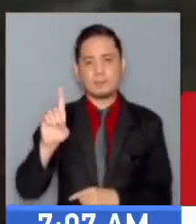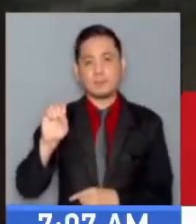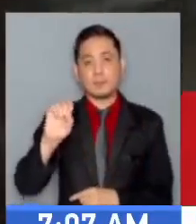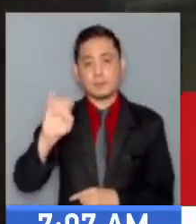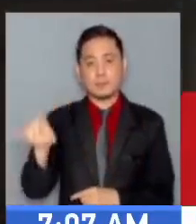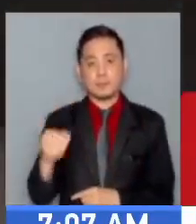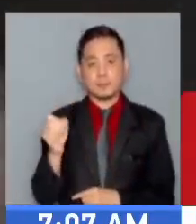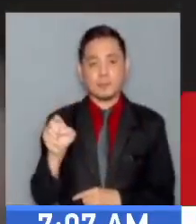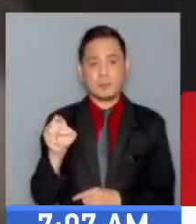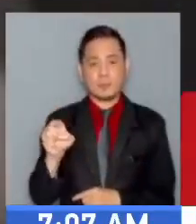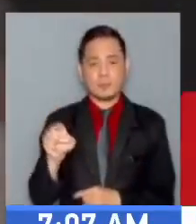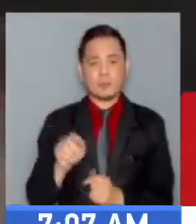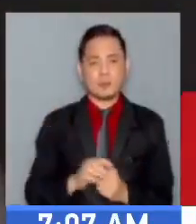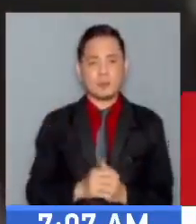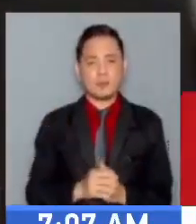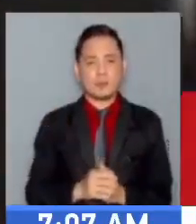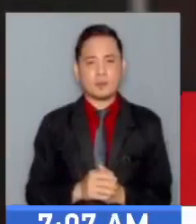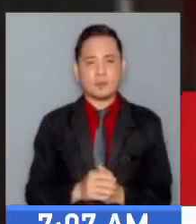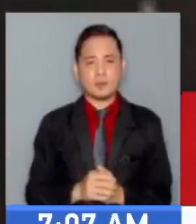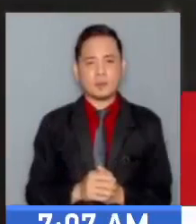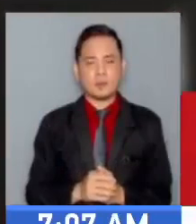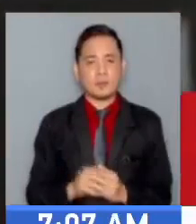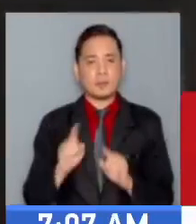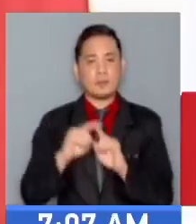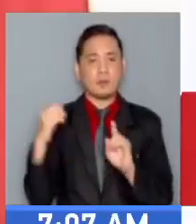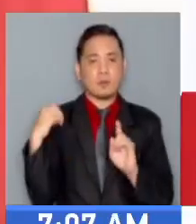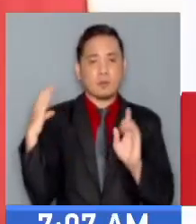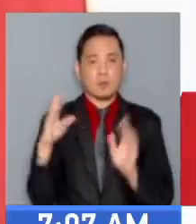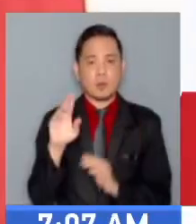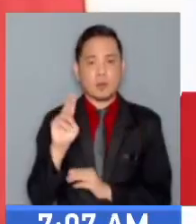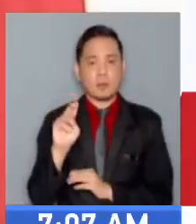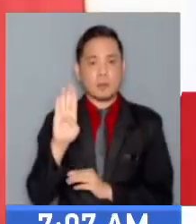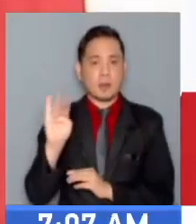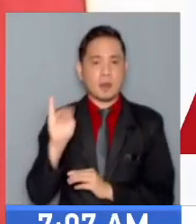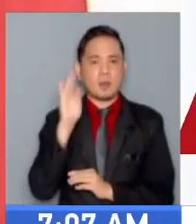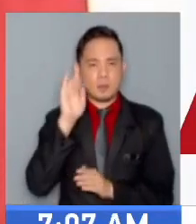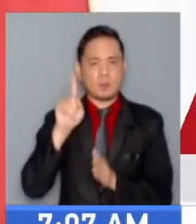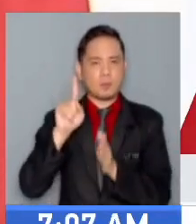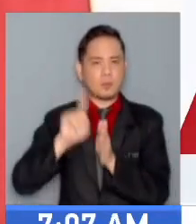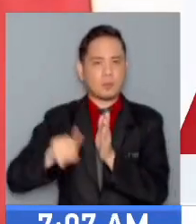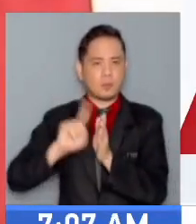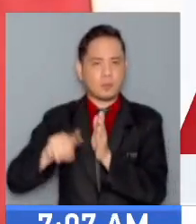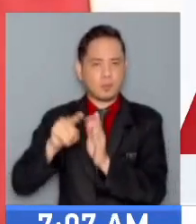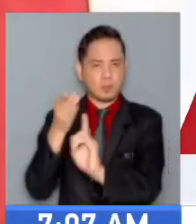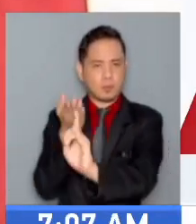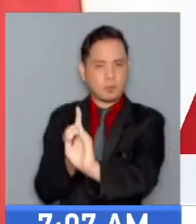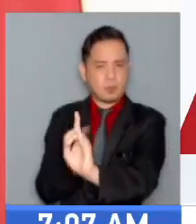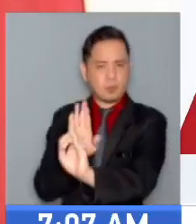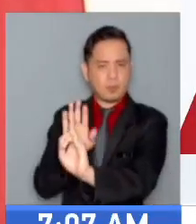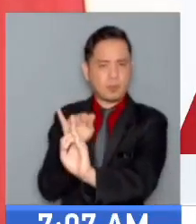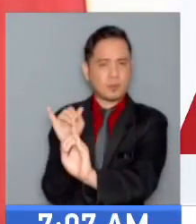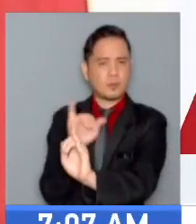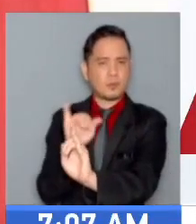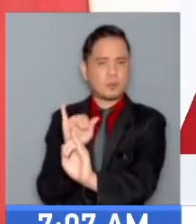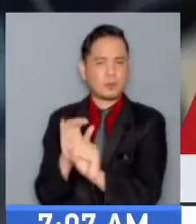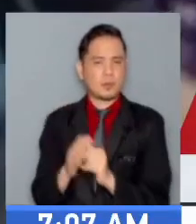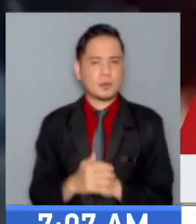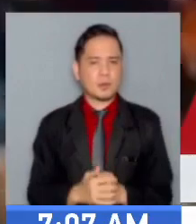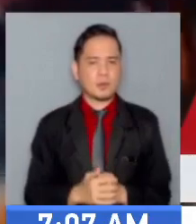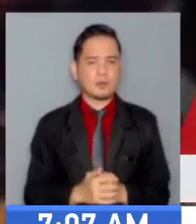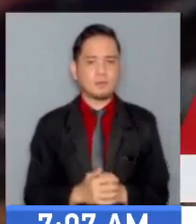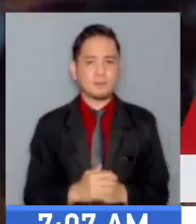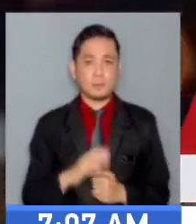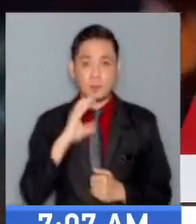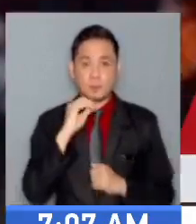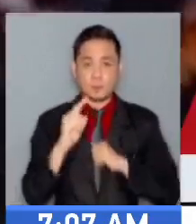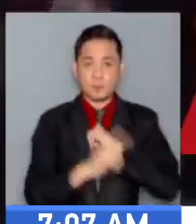pagsisiyasat maging mga opisyal ng NBI. Wala kaming ritong sasantuhin kung sino ang dapat managot para nagutin namin.